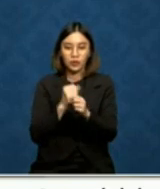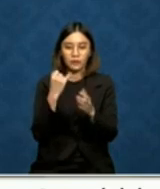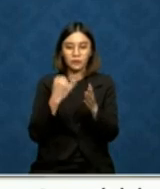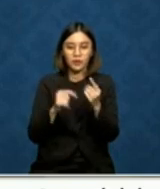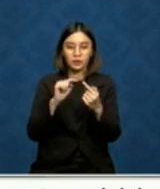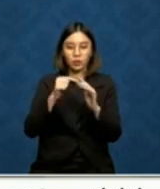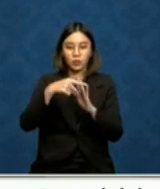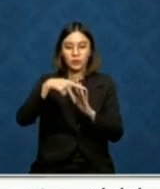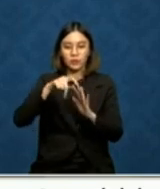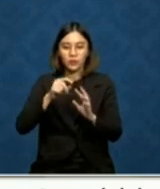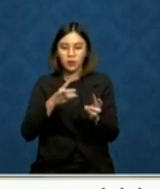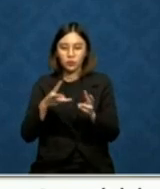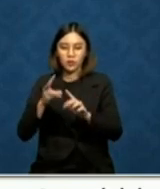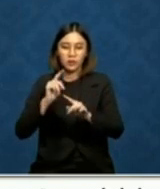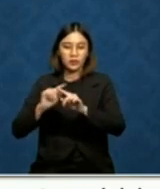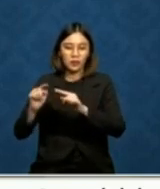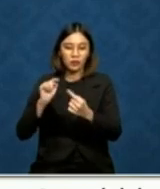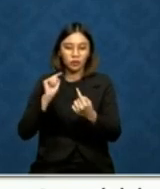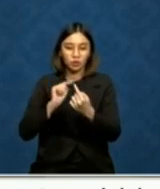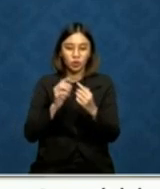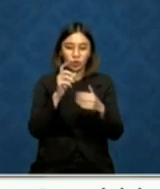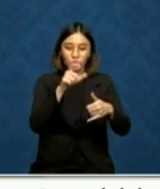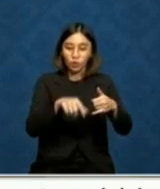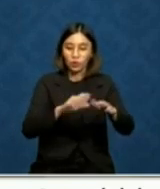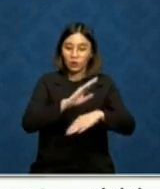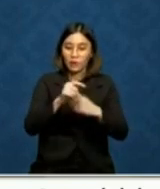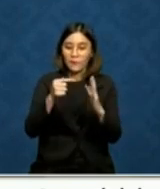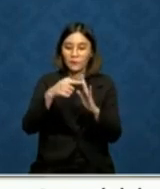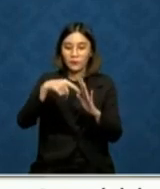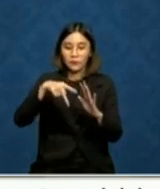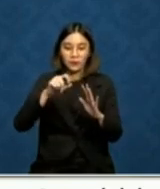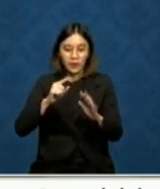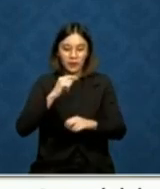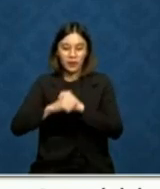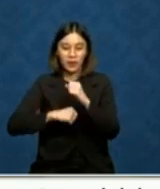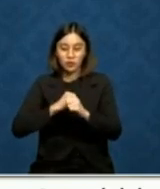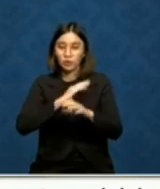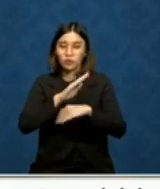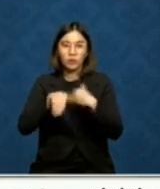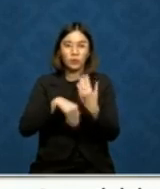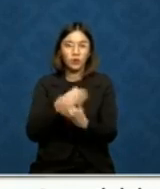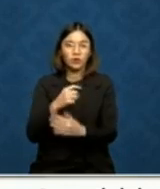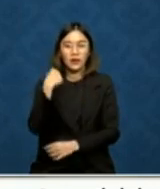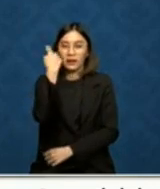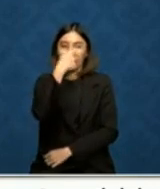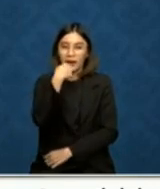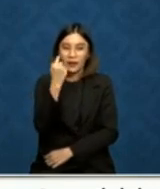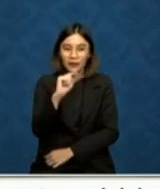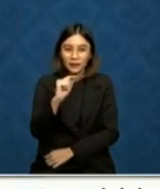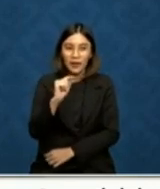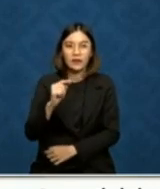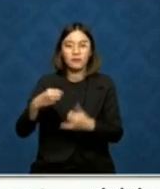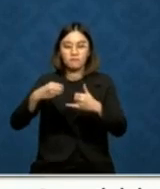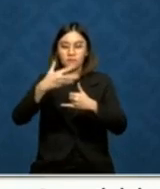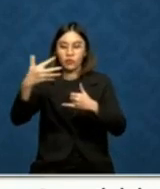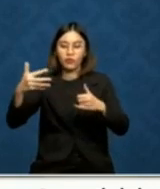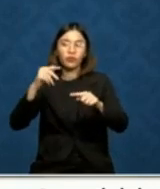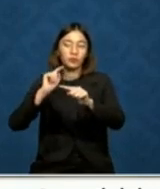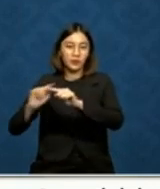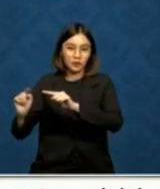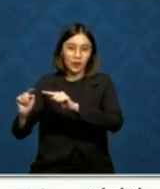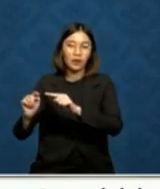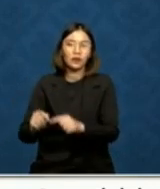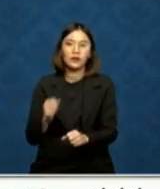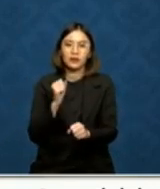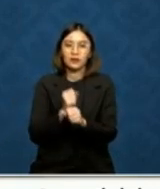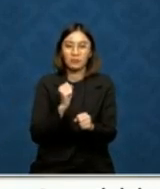ดทางเพศในหลายรูปแบบทั้งต่อบุคคลทุกเพศทุกวัยรวมถึงผู้ที่มีความหลากหลายทางเพศ